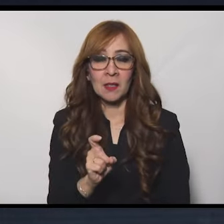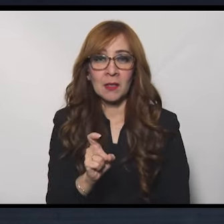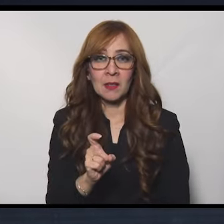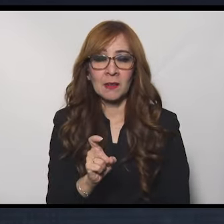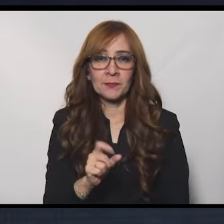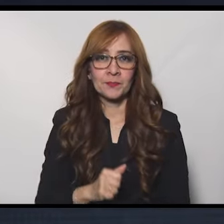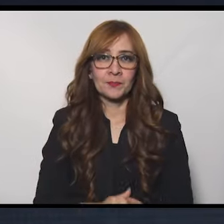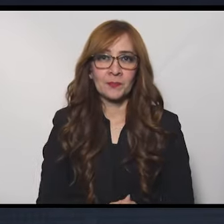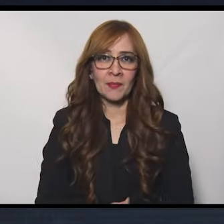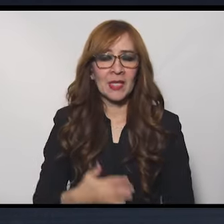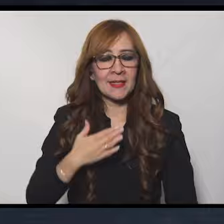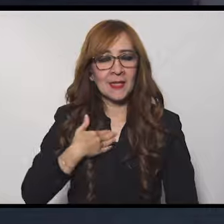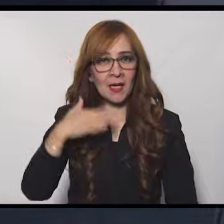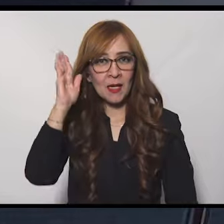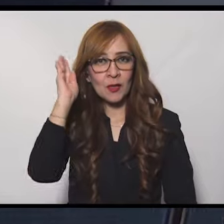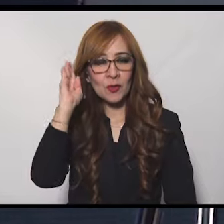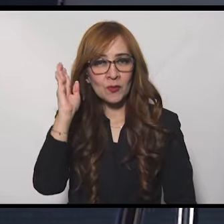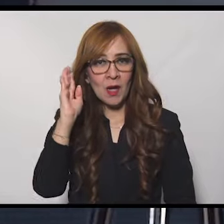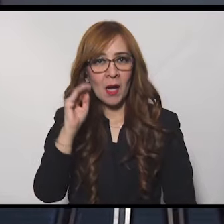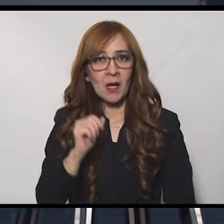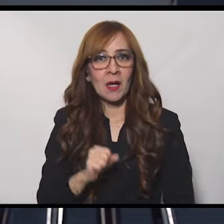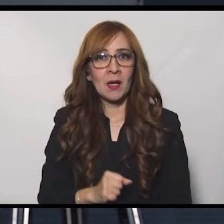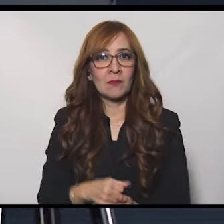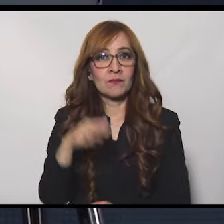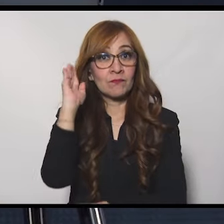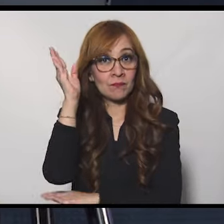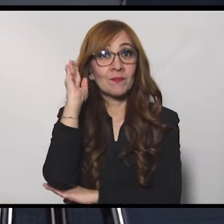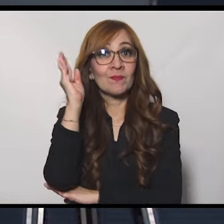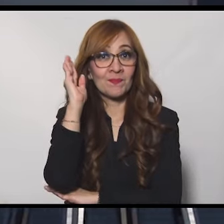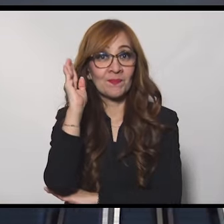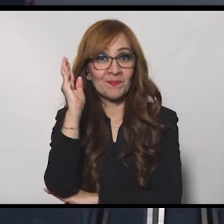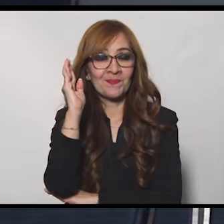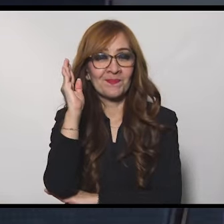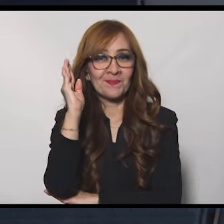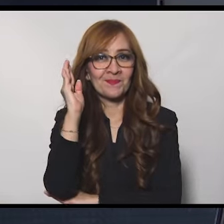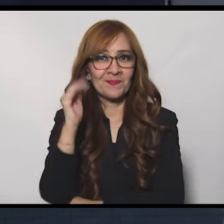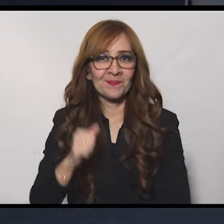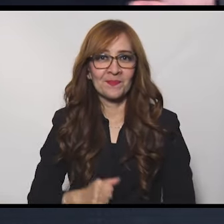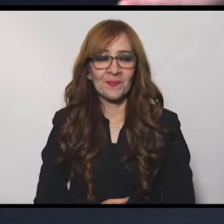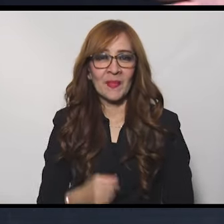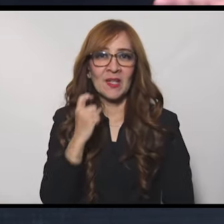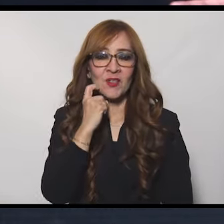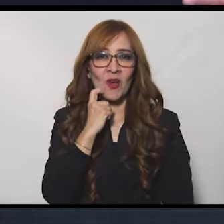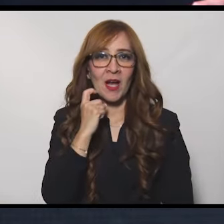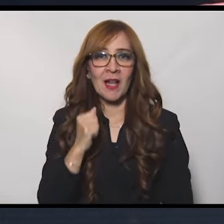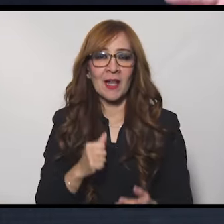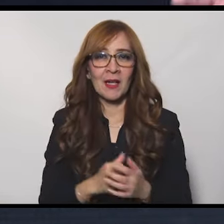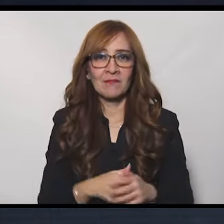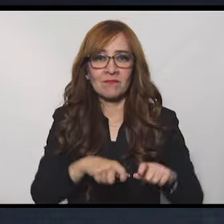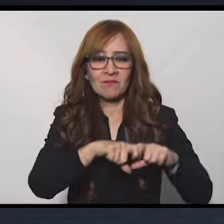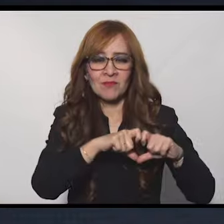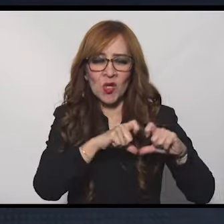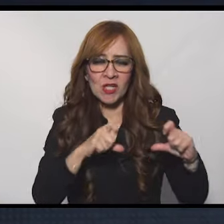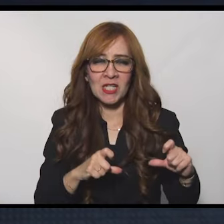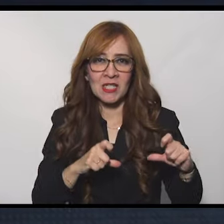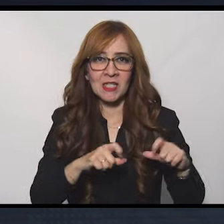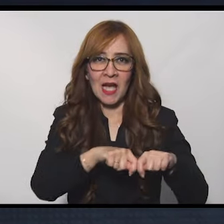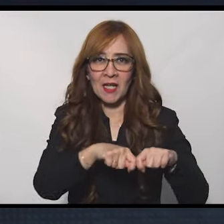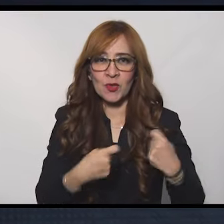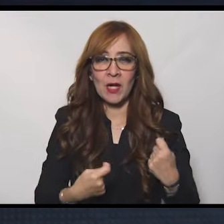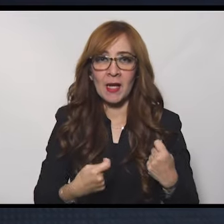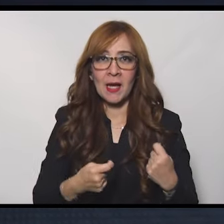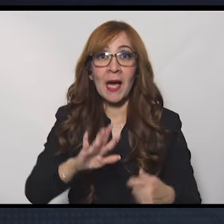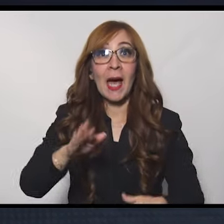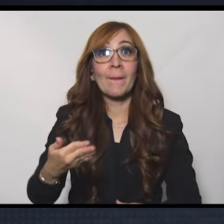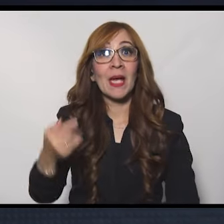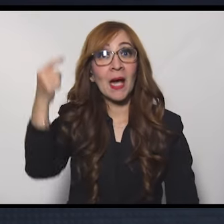Dari tadi saya sudah berkoar-koar gitu ya kan, about brokenness. What comes into